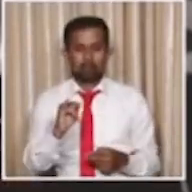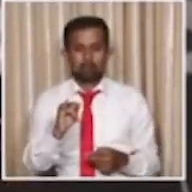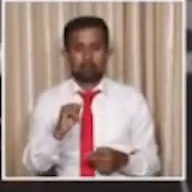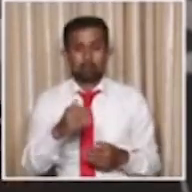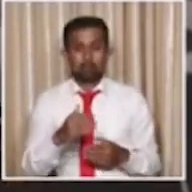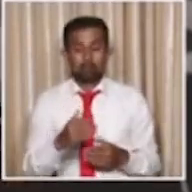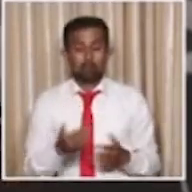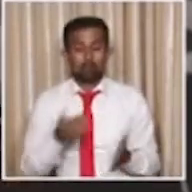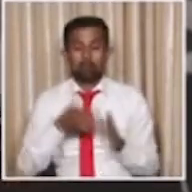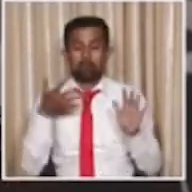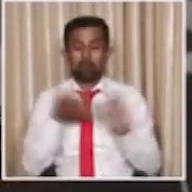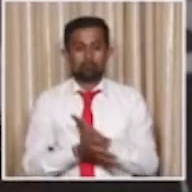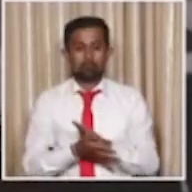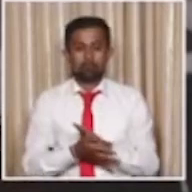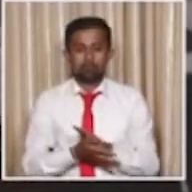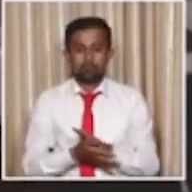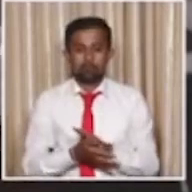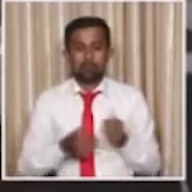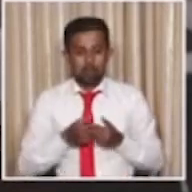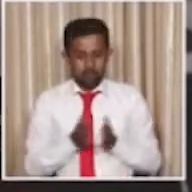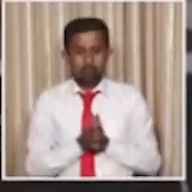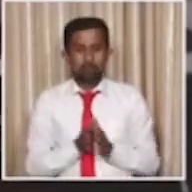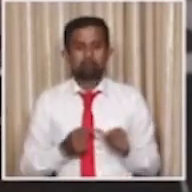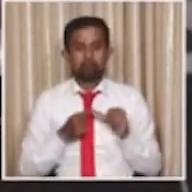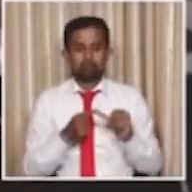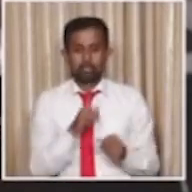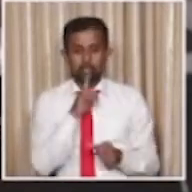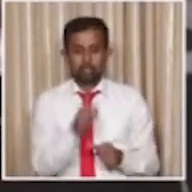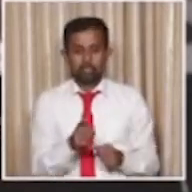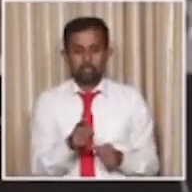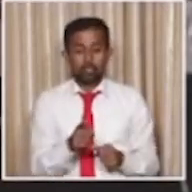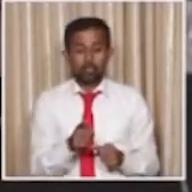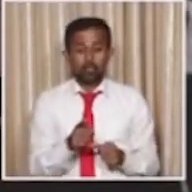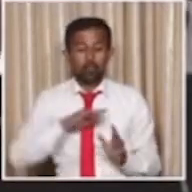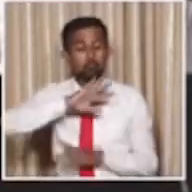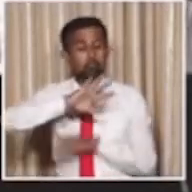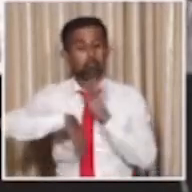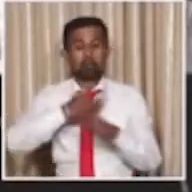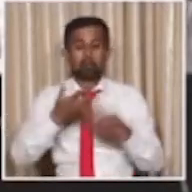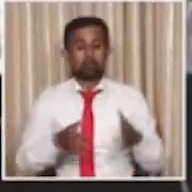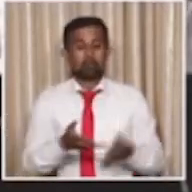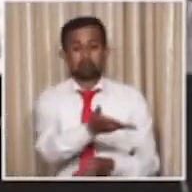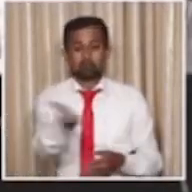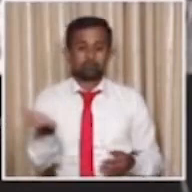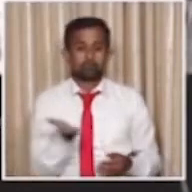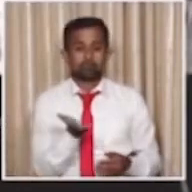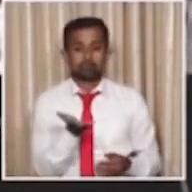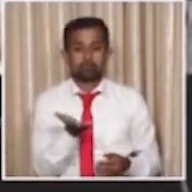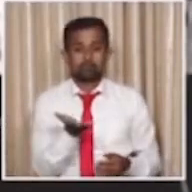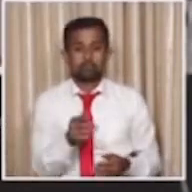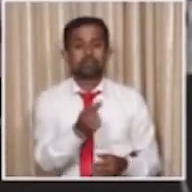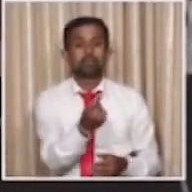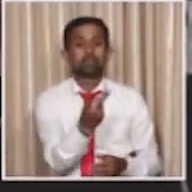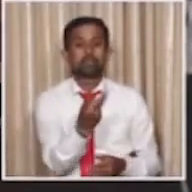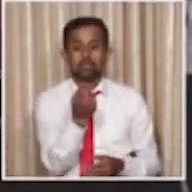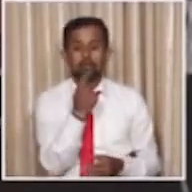ගියොත් ඒවා පළ දෙනවා විතර නෙවෙයි, අපිත් මේවට ප්‍රතිචාර දෙනවා. ඒකයි මේ කිව්වේ අද නරියා පඹගාලේ පැටලන වගේ පඹගාලේ පැටලලා ඉන්නේ. අර කී දෙනෙක්